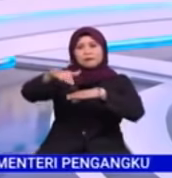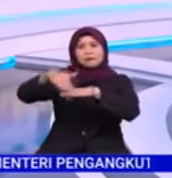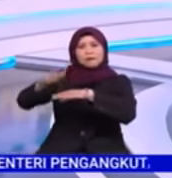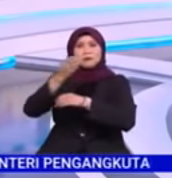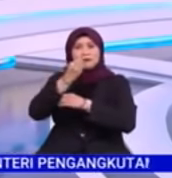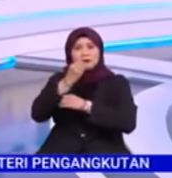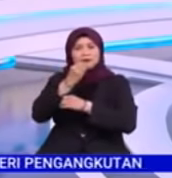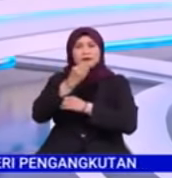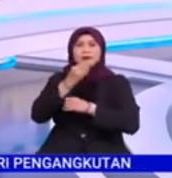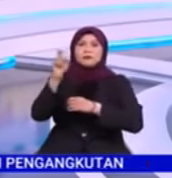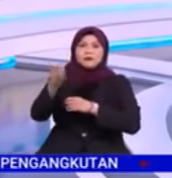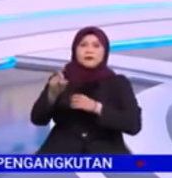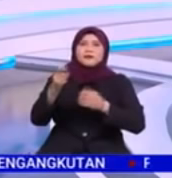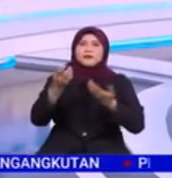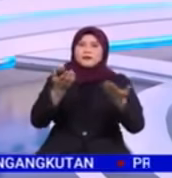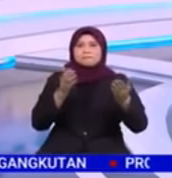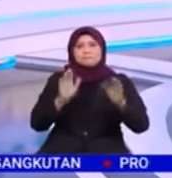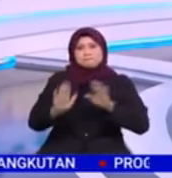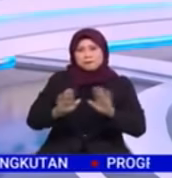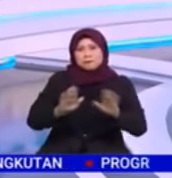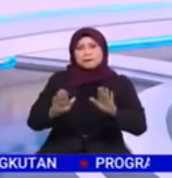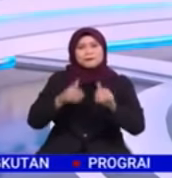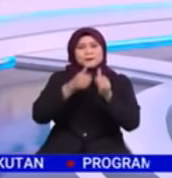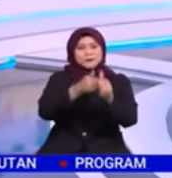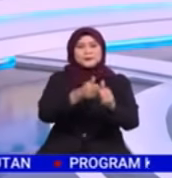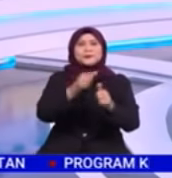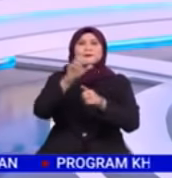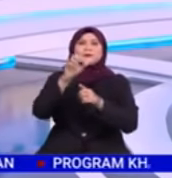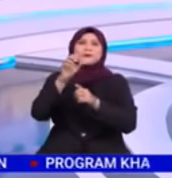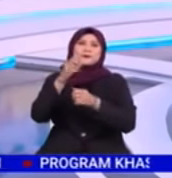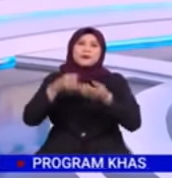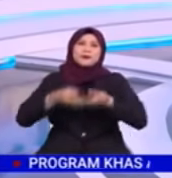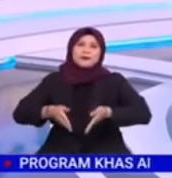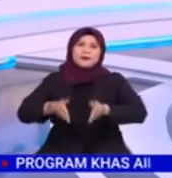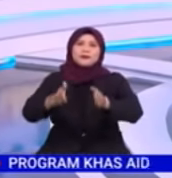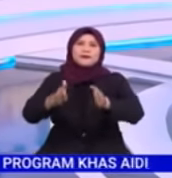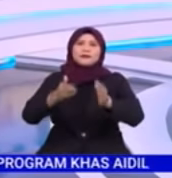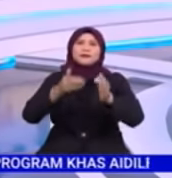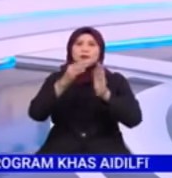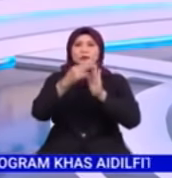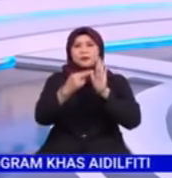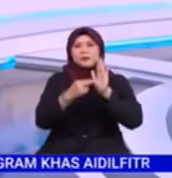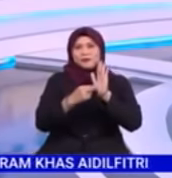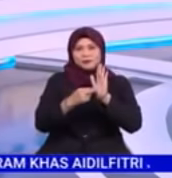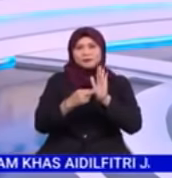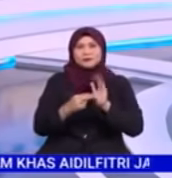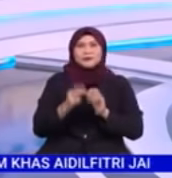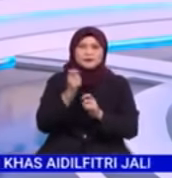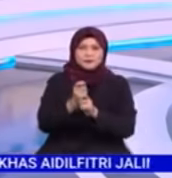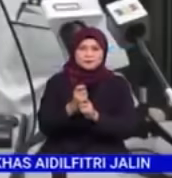pemandu sejak terhemah dan mematuhi peraturan jalan raya yang ditetapkan